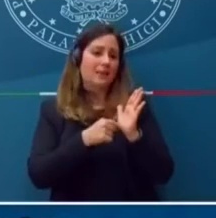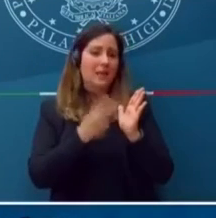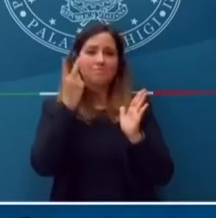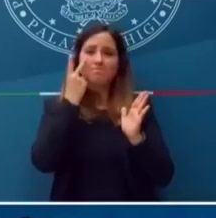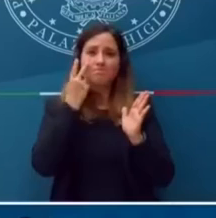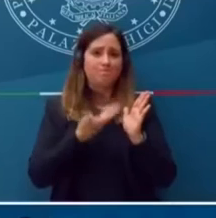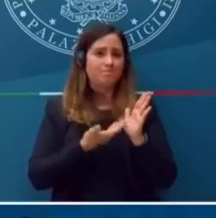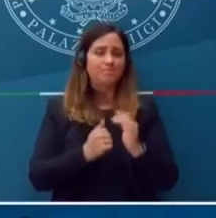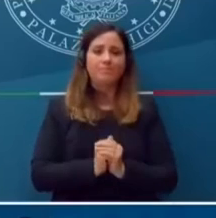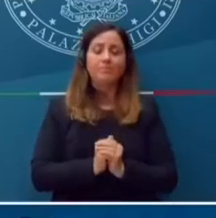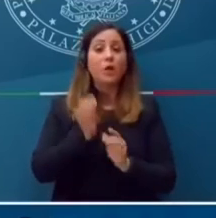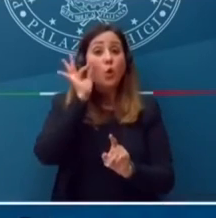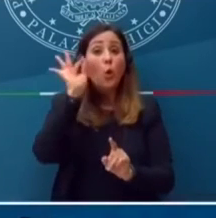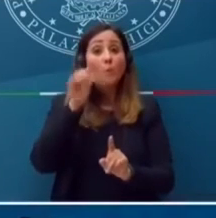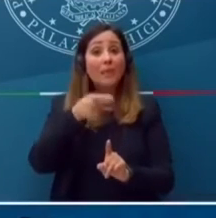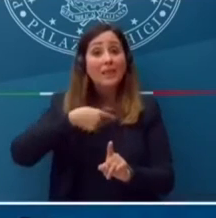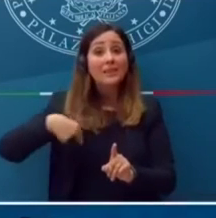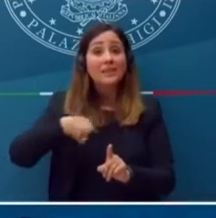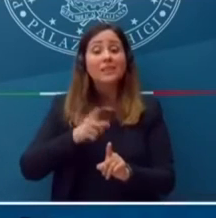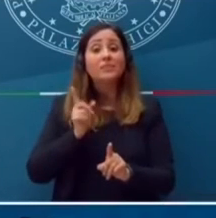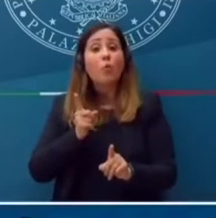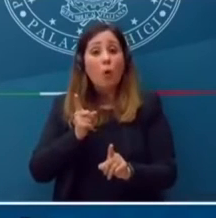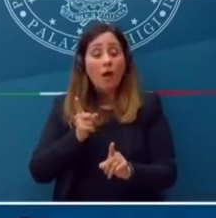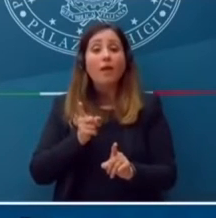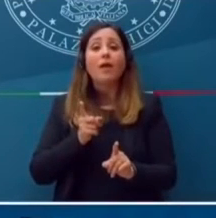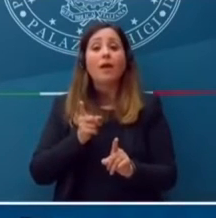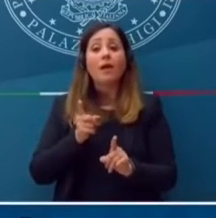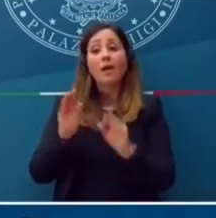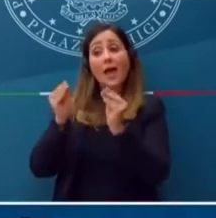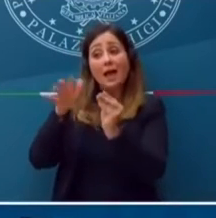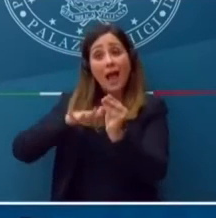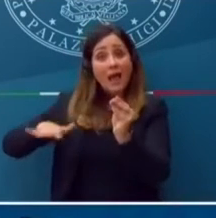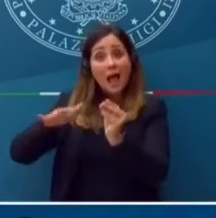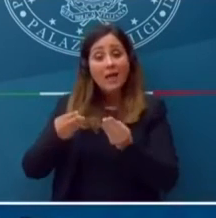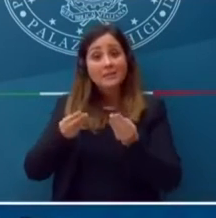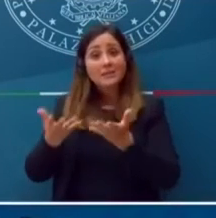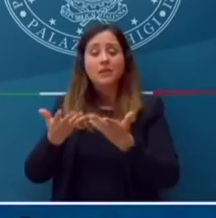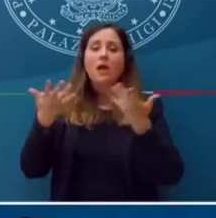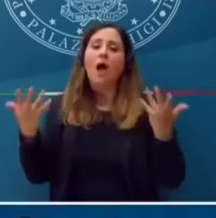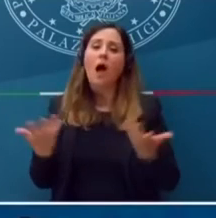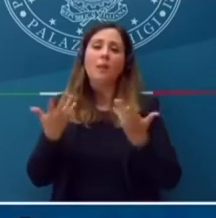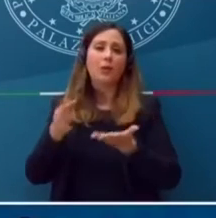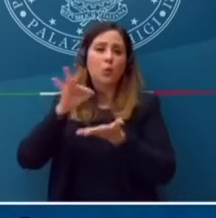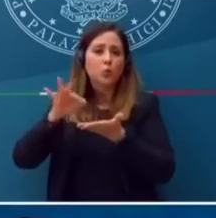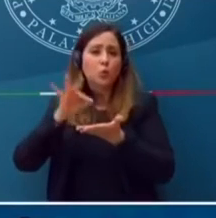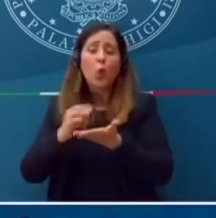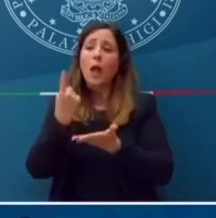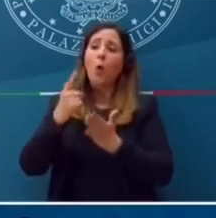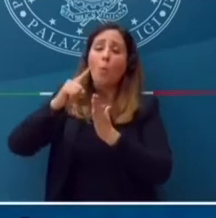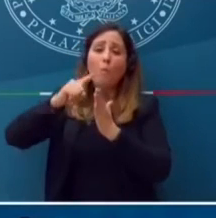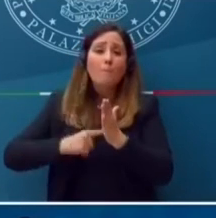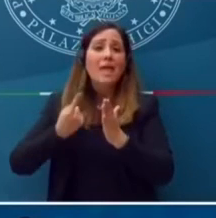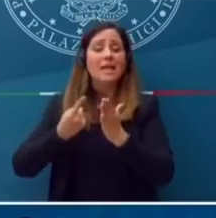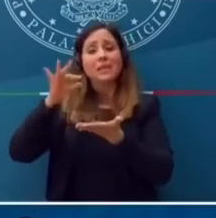L'obiettivo deve essere quello di dare a questi ragazzi almeno un mese pieno di attività scolastica, che possano chiudere